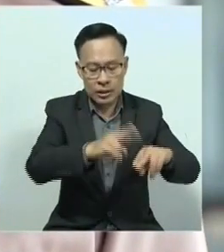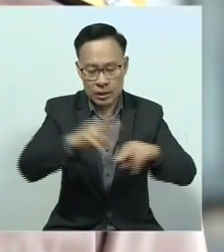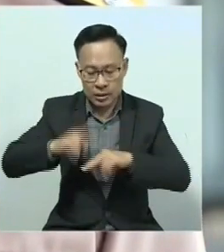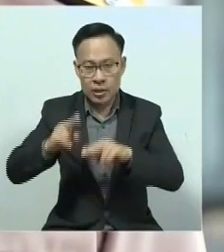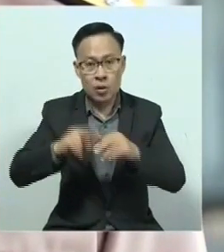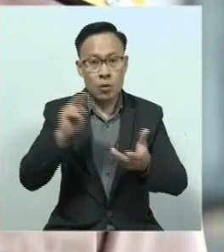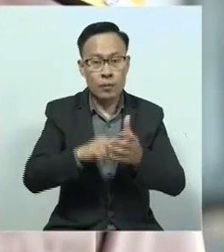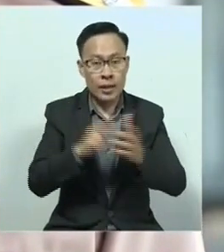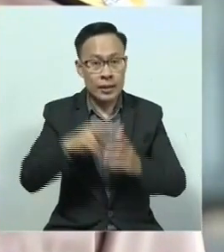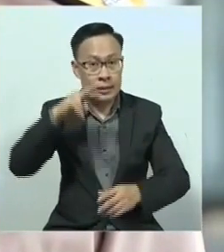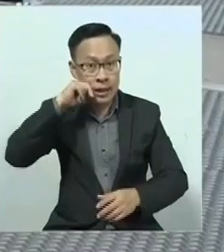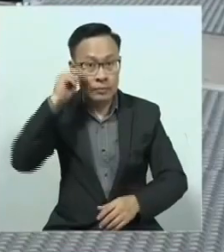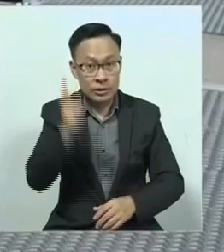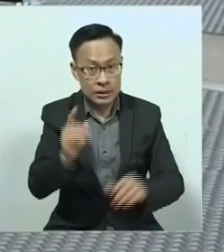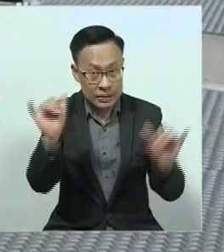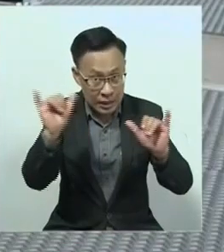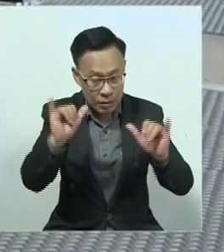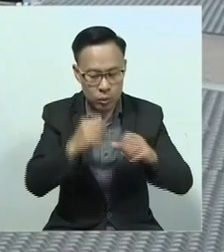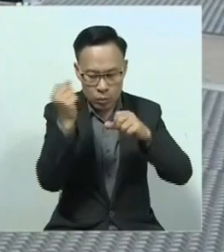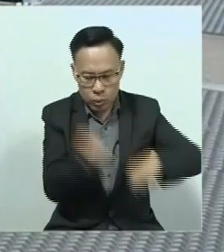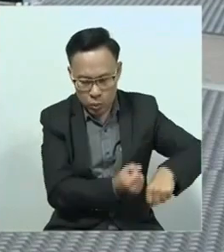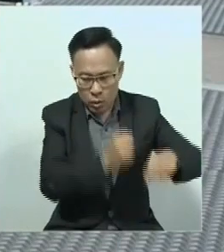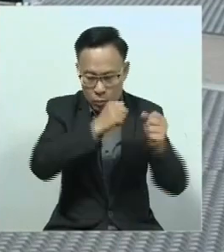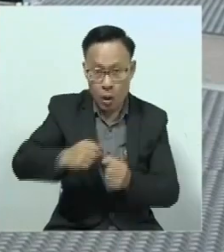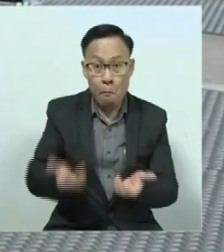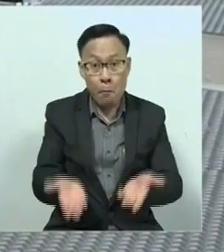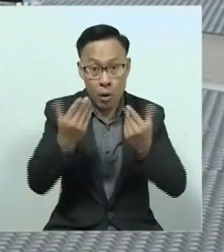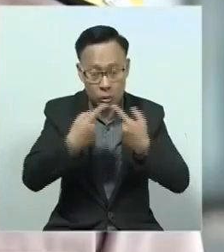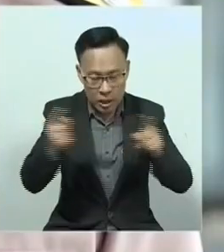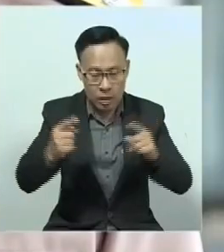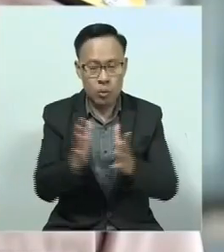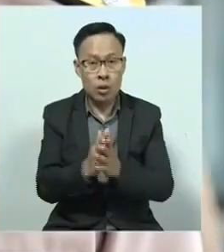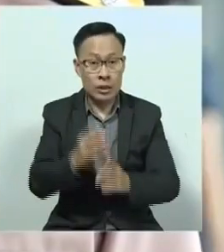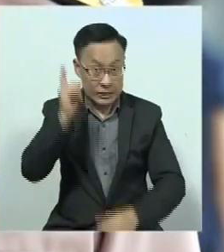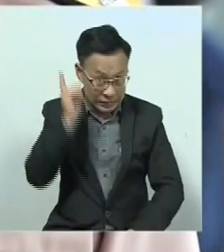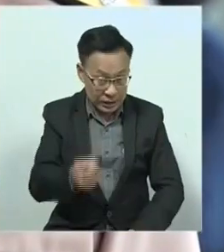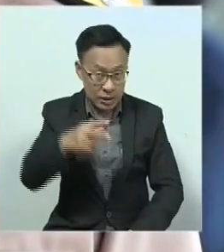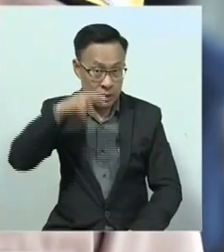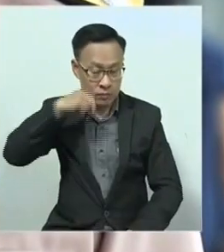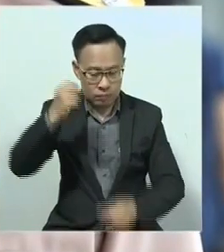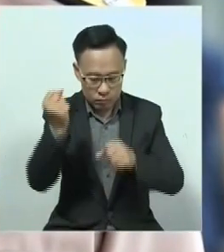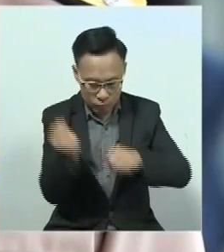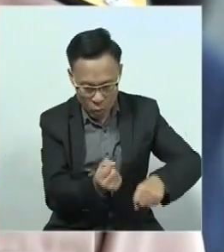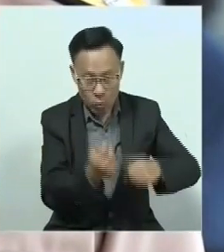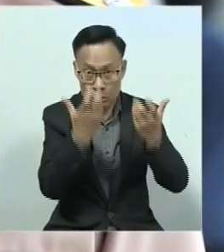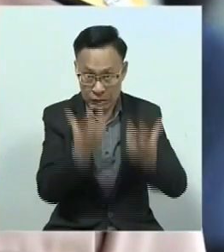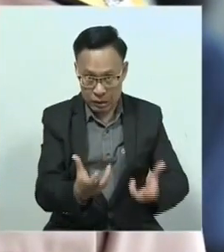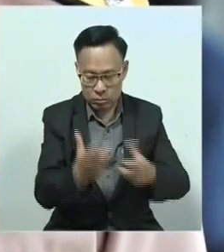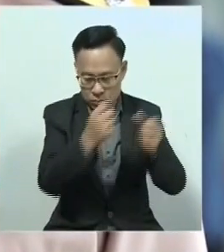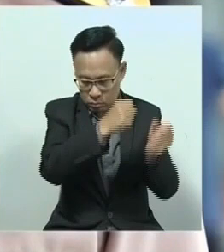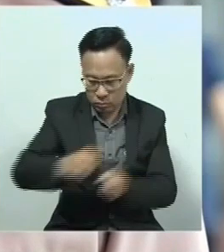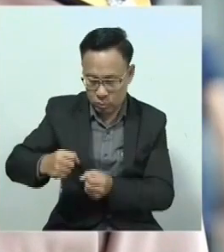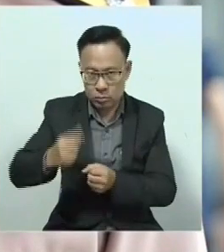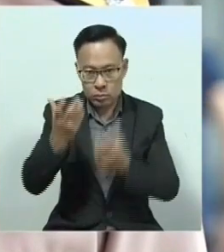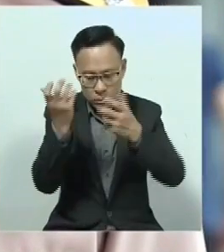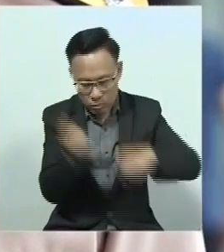งแต่เราลงไปในเรือในน้ำก็จะมีแรงหน่วงของฝ่ายฝีปายนะครับก็จะเป็นการซ้อมอย่างนี้ไปจนเกิดความเค